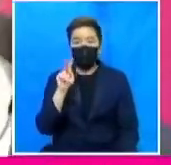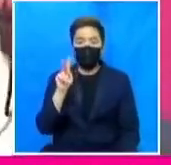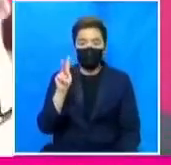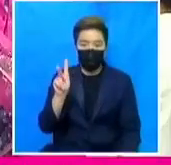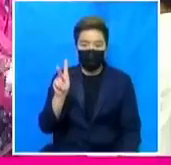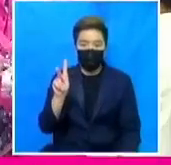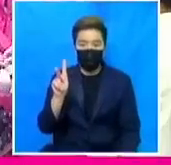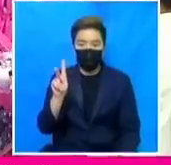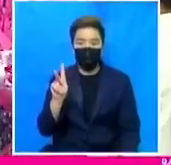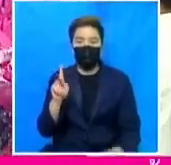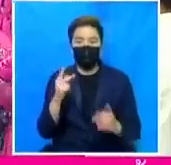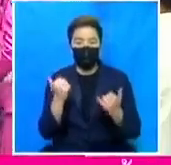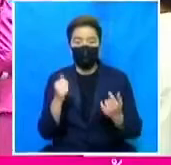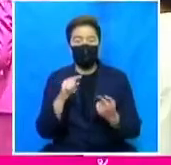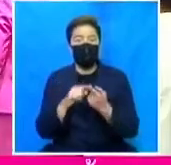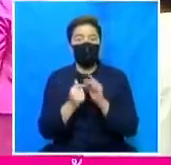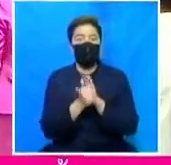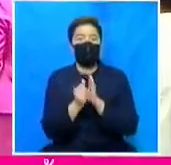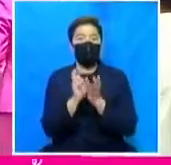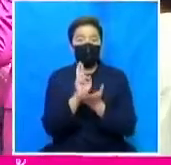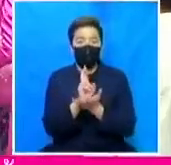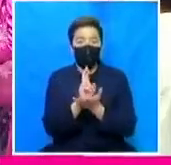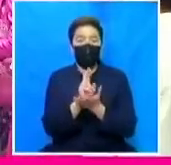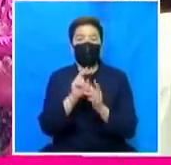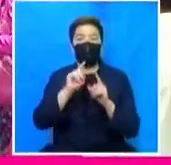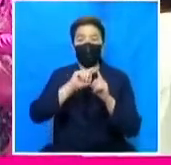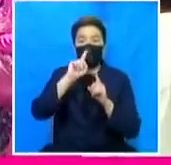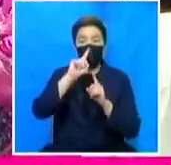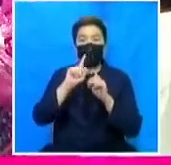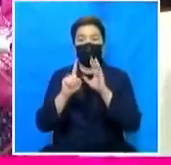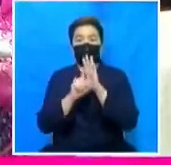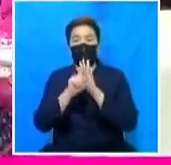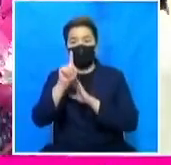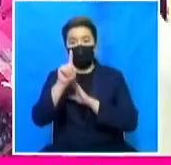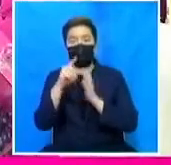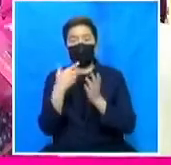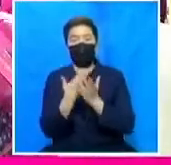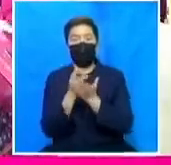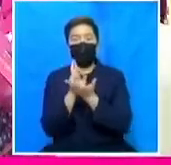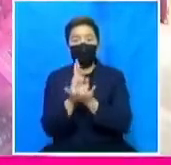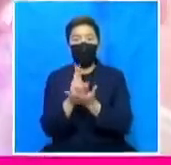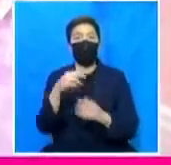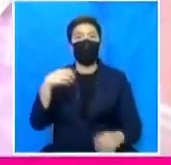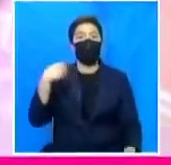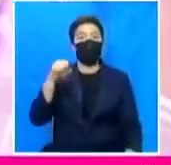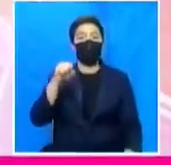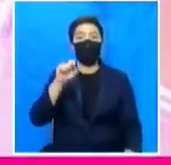K จะได้ทำการออกรางวัลอันดับที่1ครั้งที่1เป็นเงิน10ล้านบาท